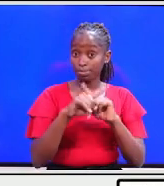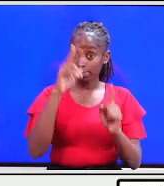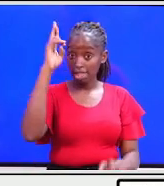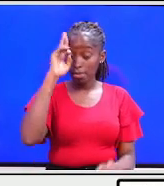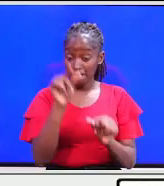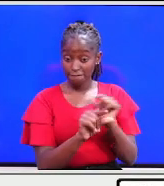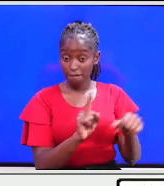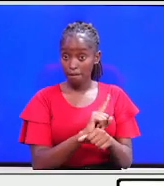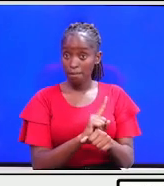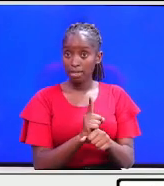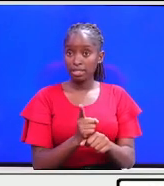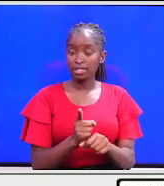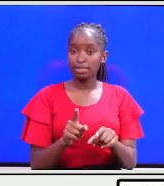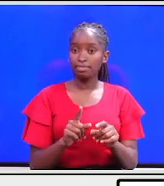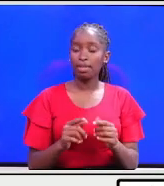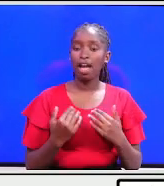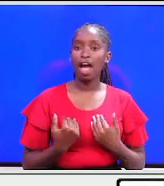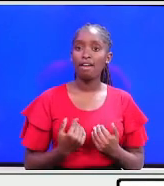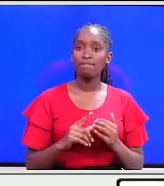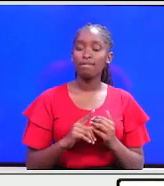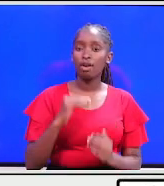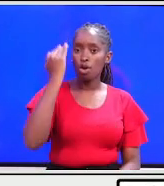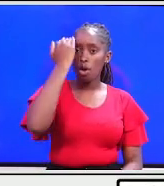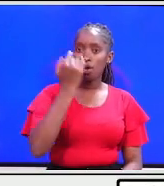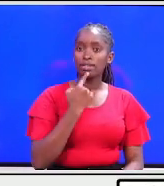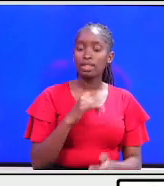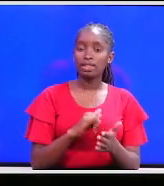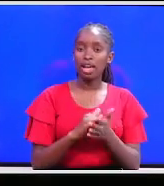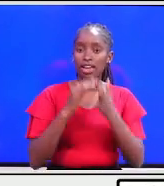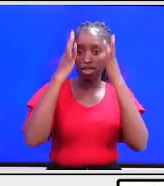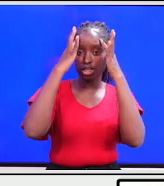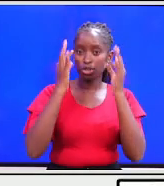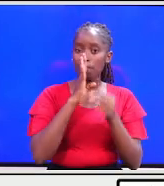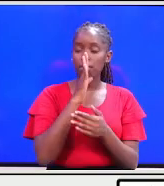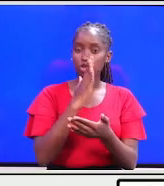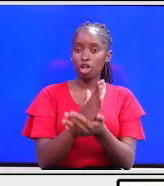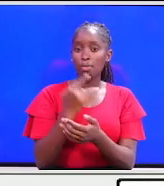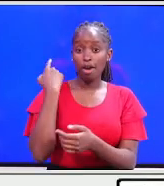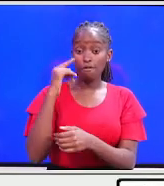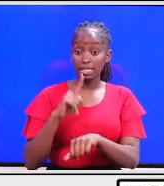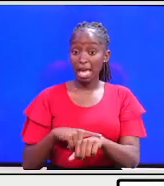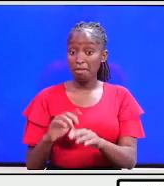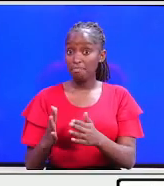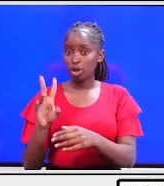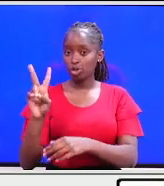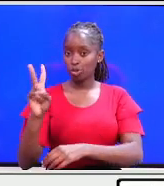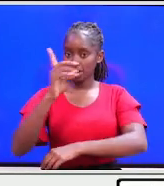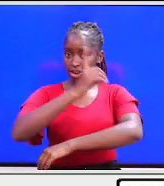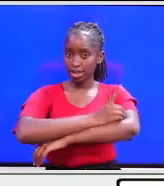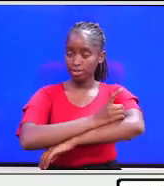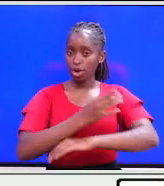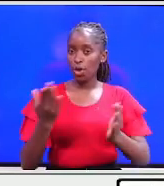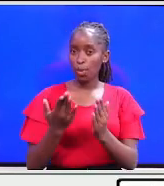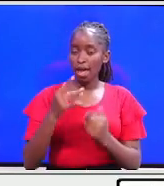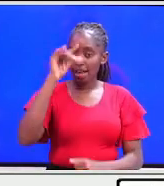machache mahakama pia imeweza kusema kwamba amri hiyo imeweza kusimamishwa kwa siku ama kwa muda wa siku mbili, ambapo pia gavana